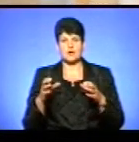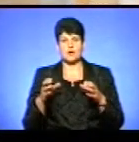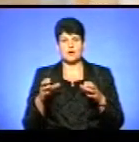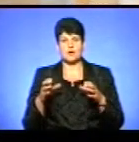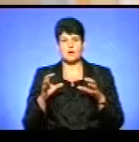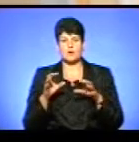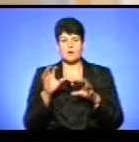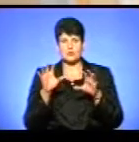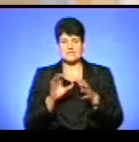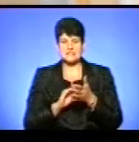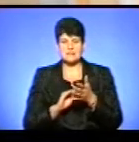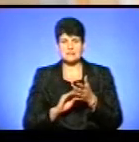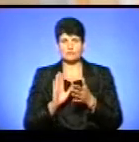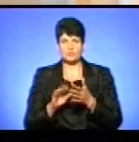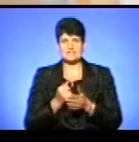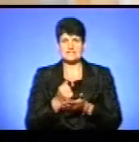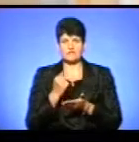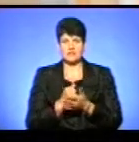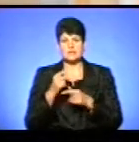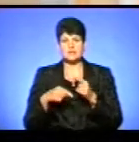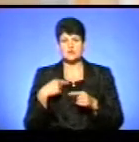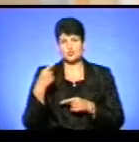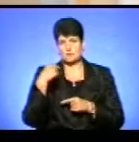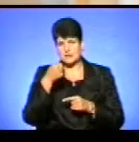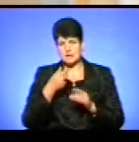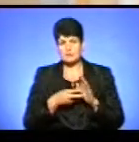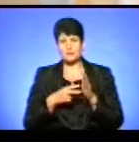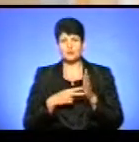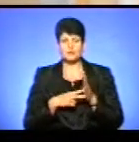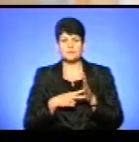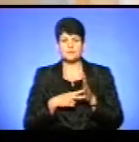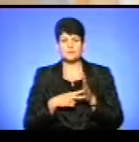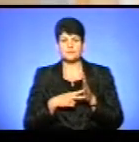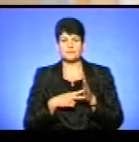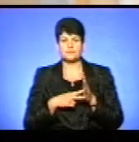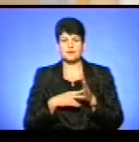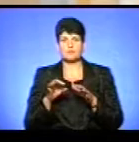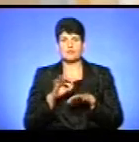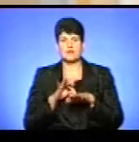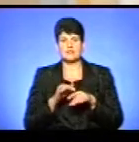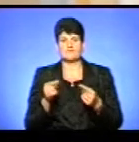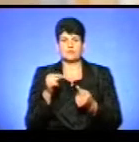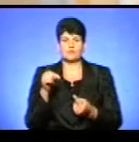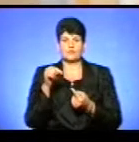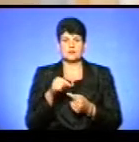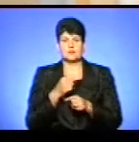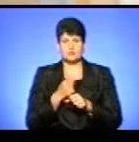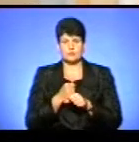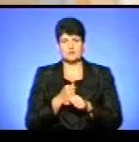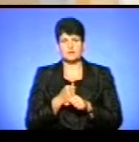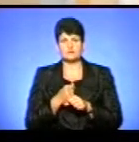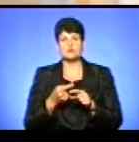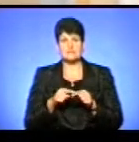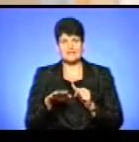і вже з наступного року планується проведення відповідних робіт по облаштуванню даної